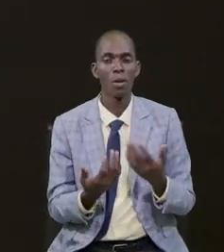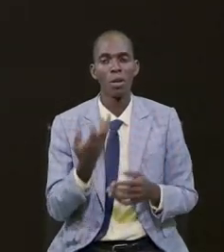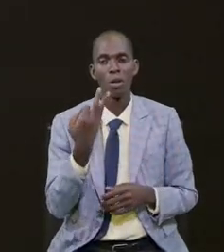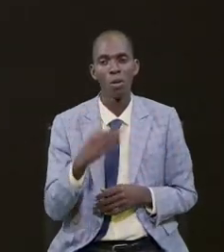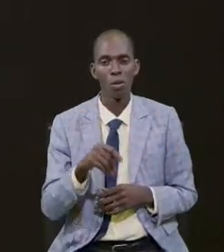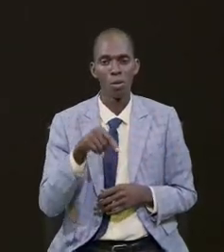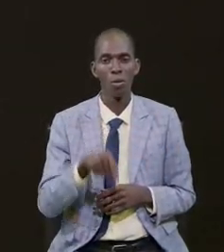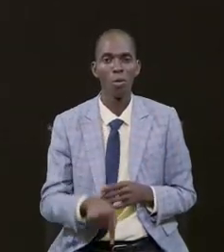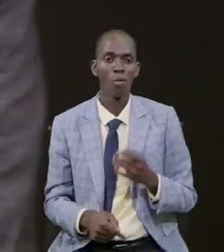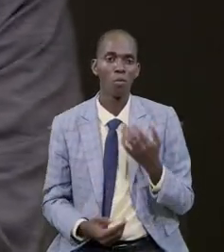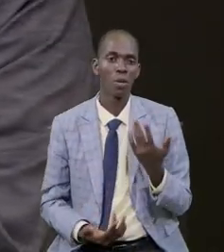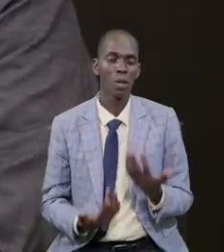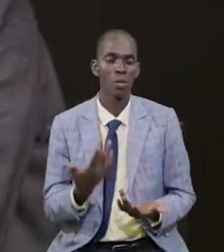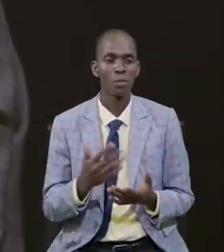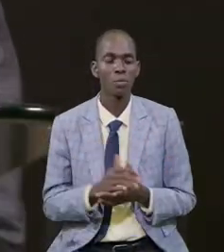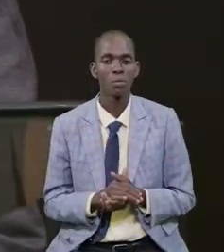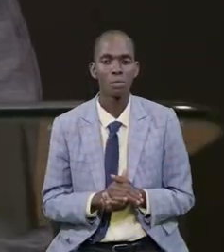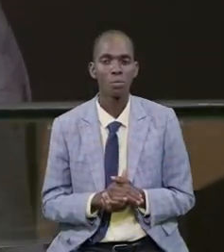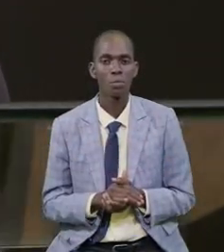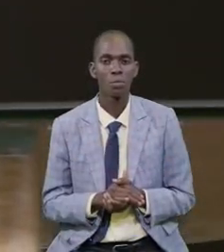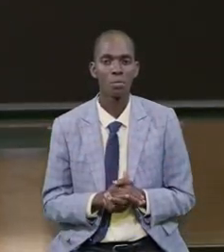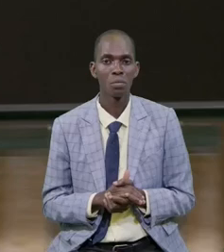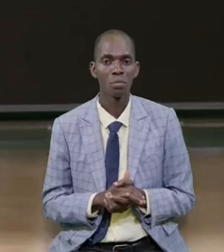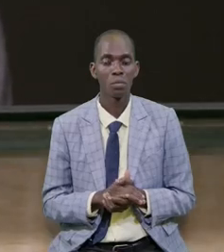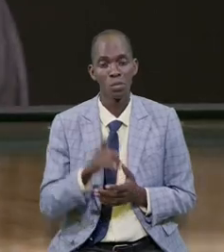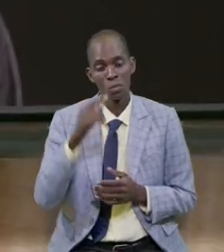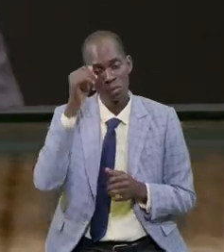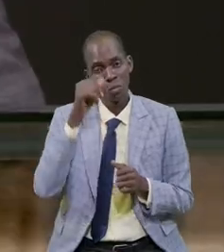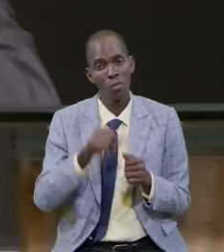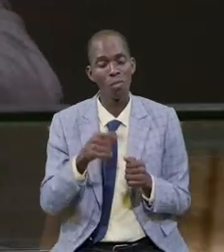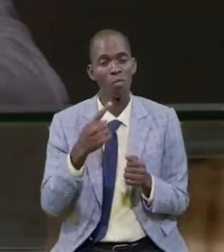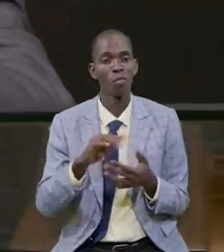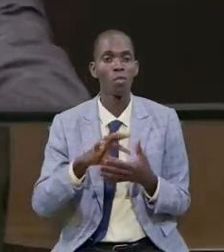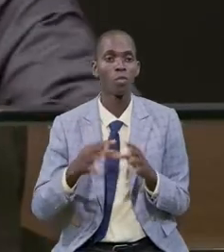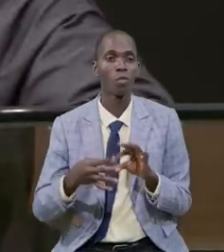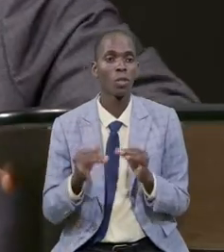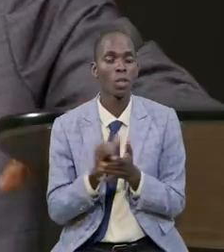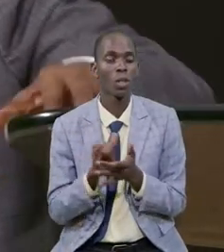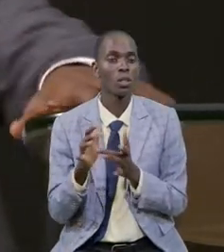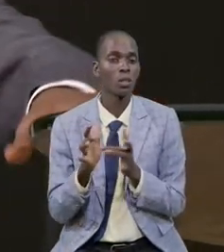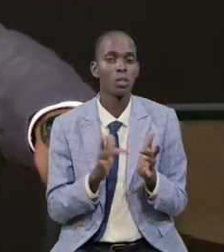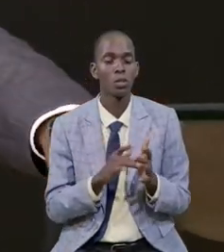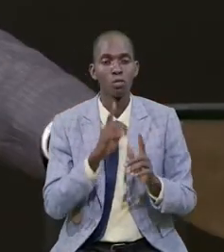enflammé par la gêne. Vous rappelez bien l'histoire